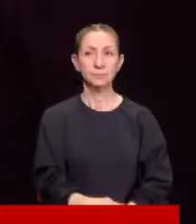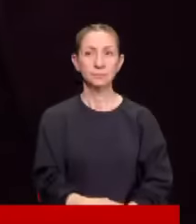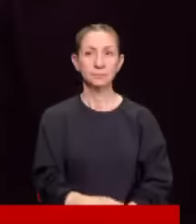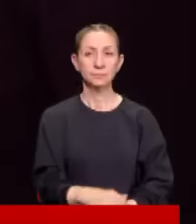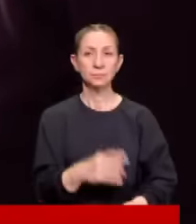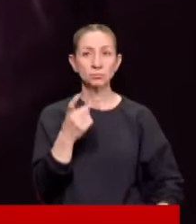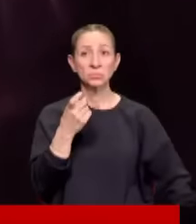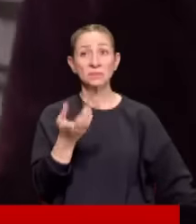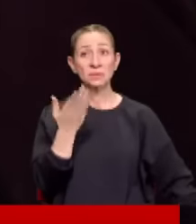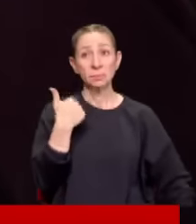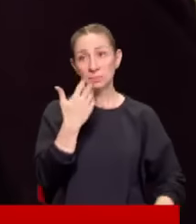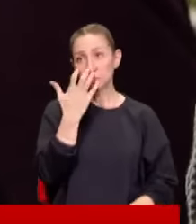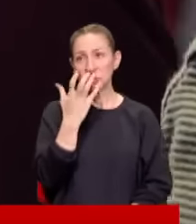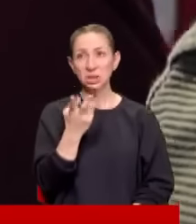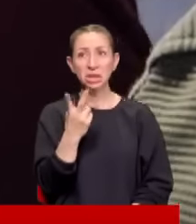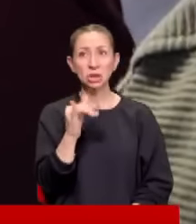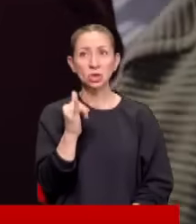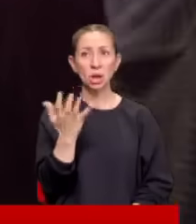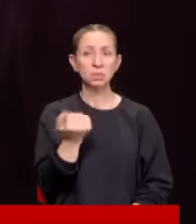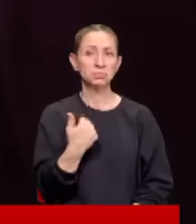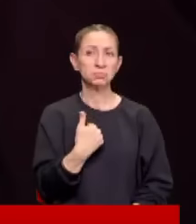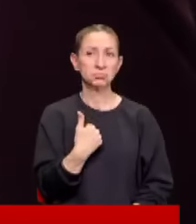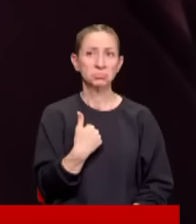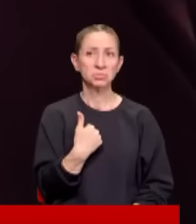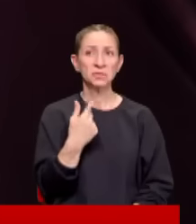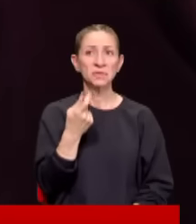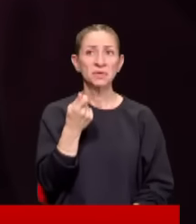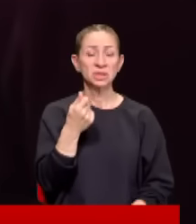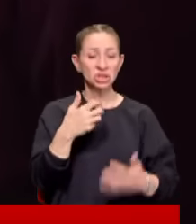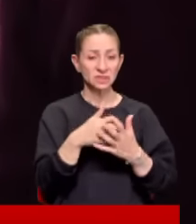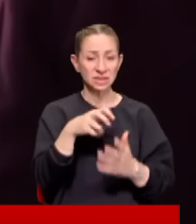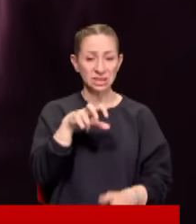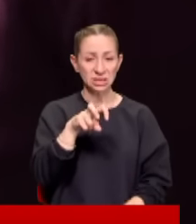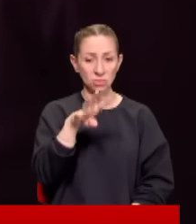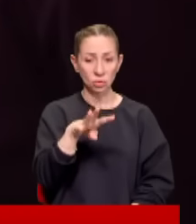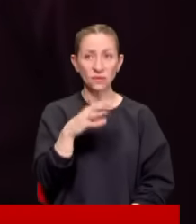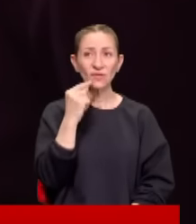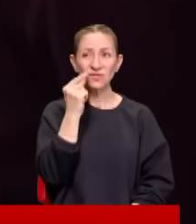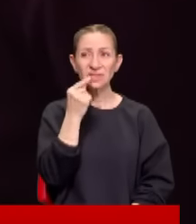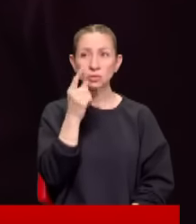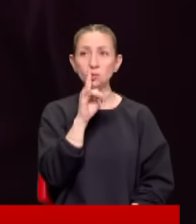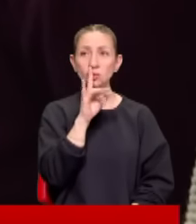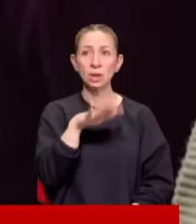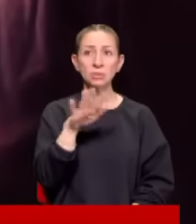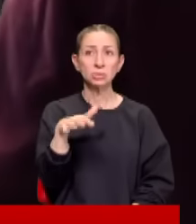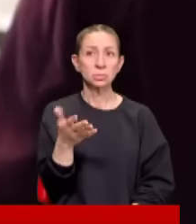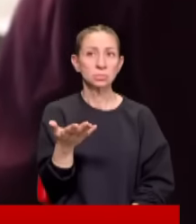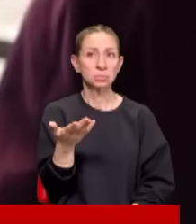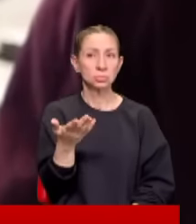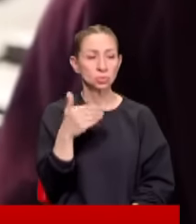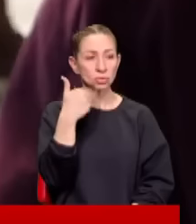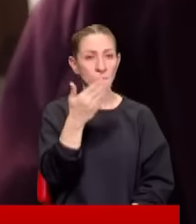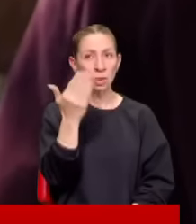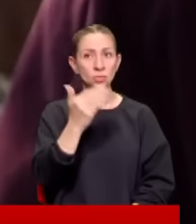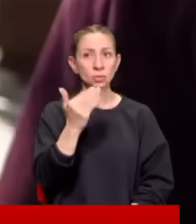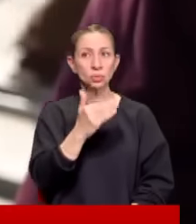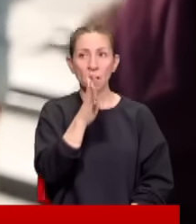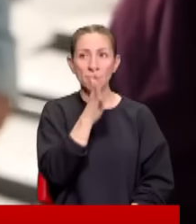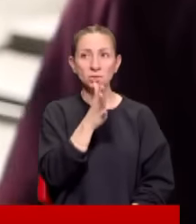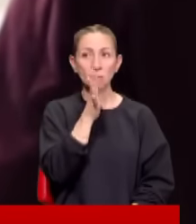Bir saati geçti. 2 kiloya yakın alırım. Fiyatları cevizli 84, fıstıklı 155. Dışarıda en ucuzu